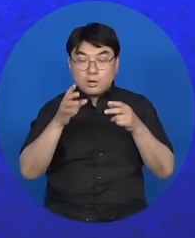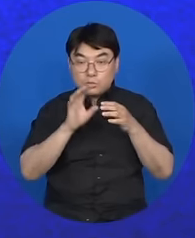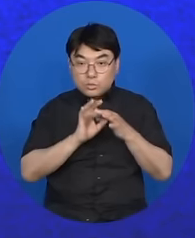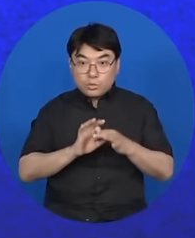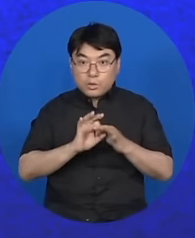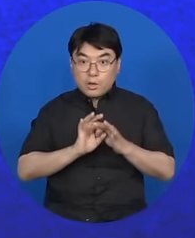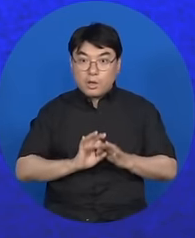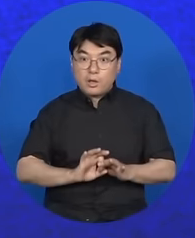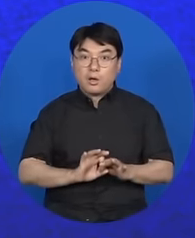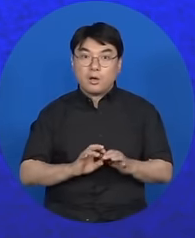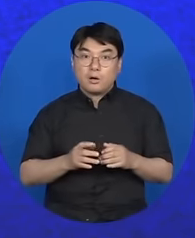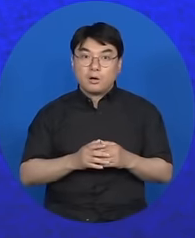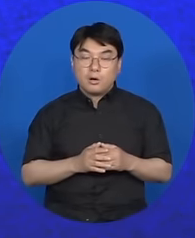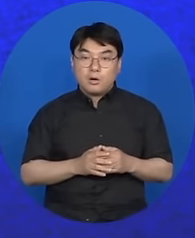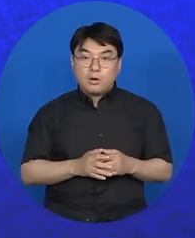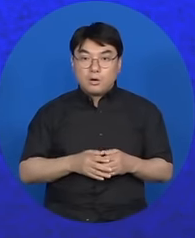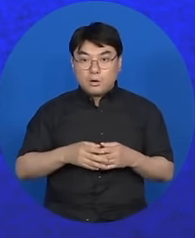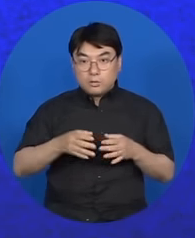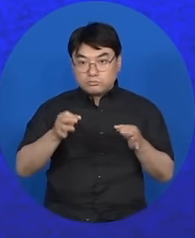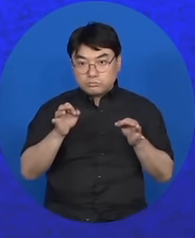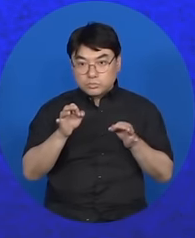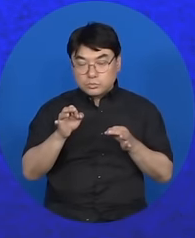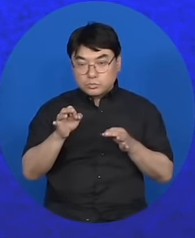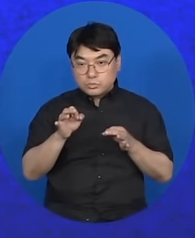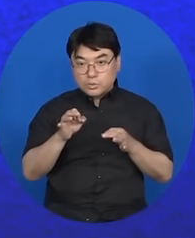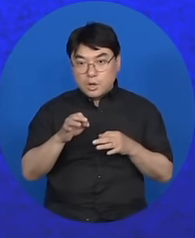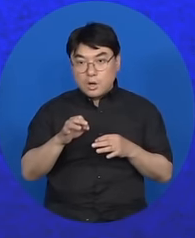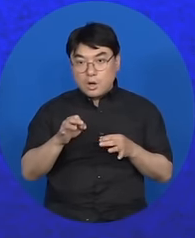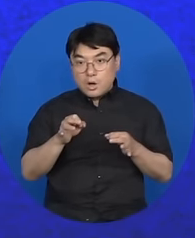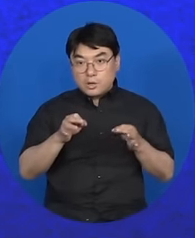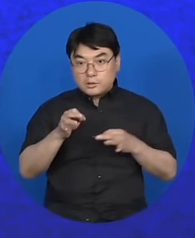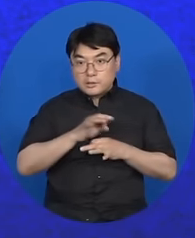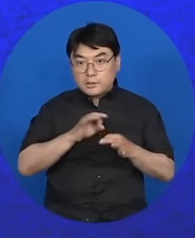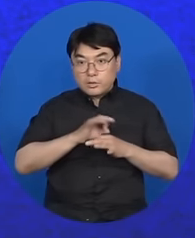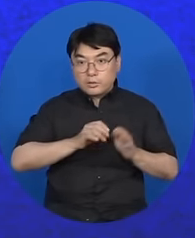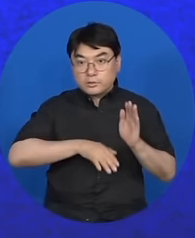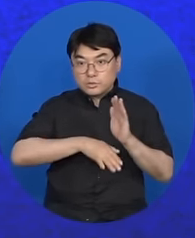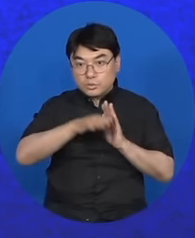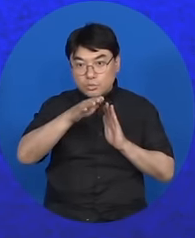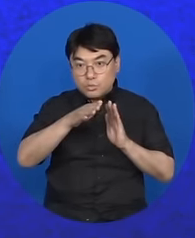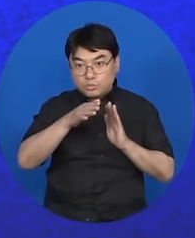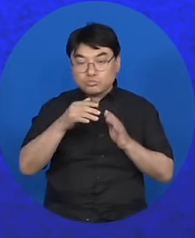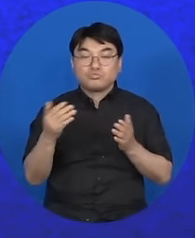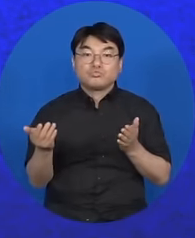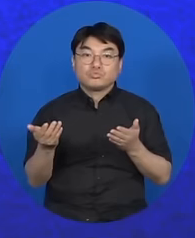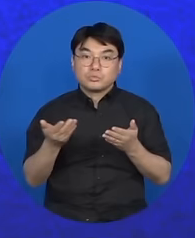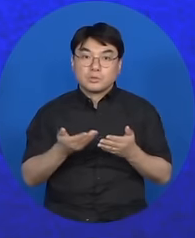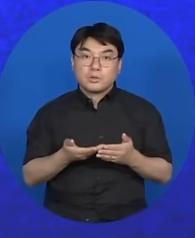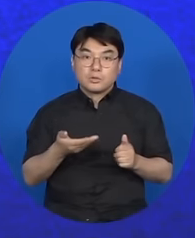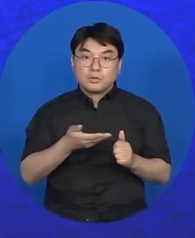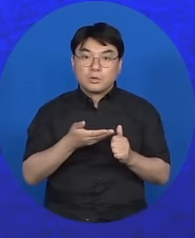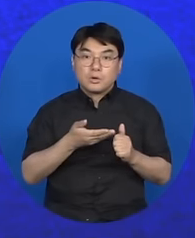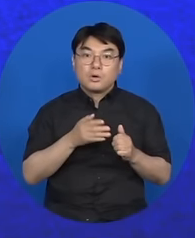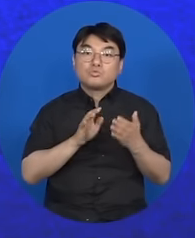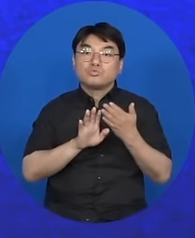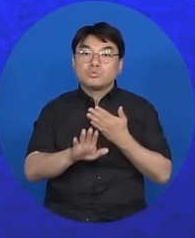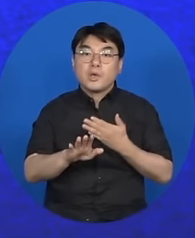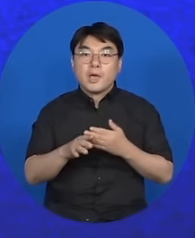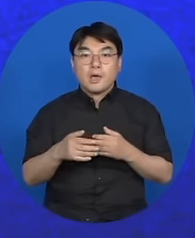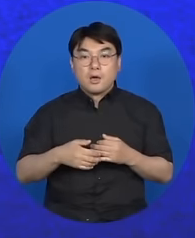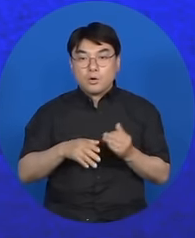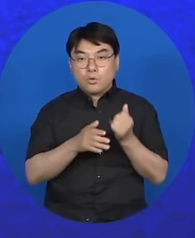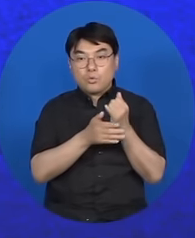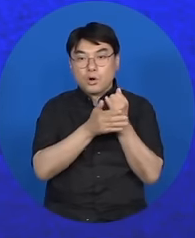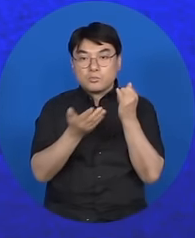않도록 해주셔서 그 재정을 채워주십니다. 근데 이게 다가 아니에요. 이 일 후에 그 과부의 아들이 죽어요.